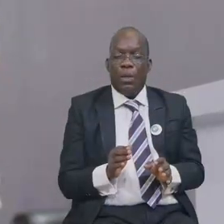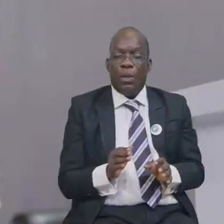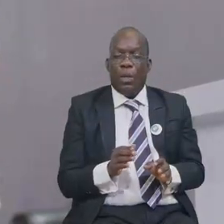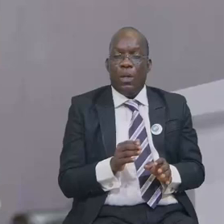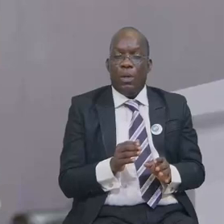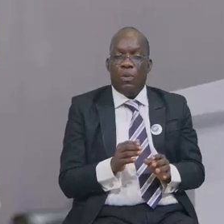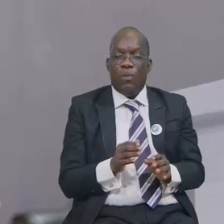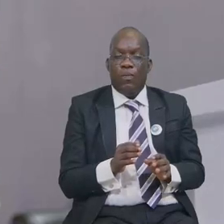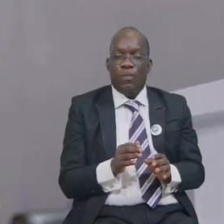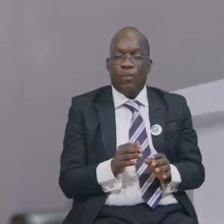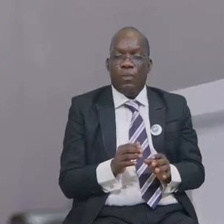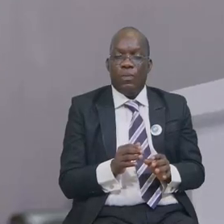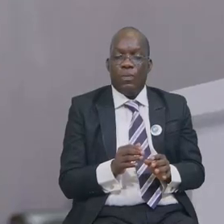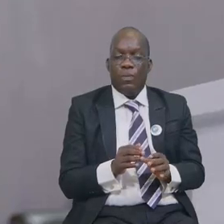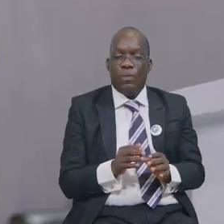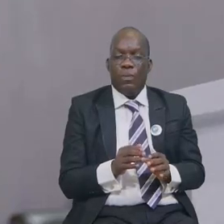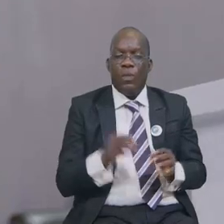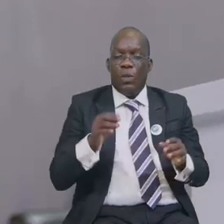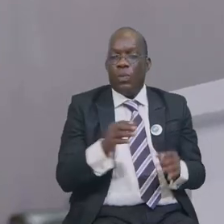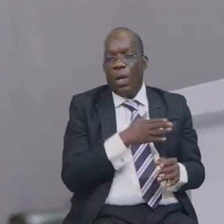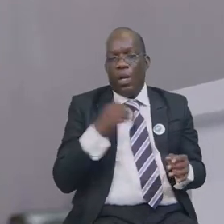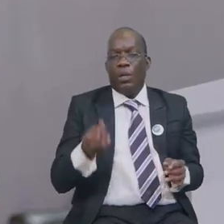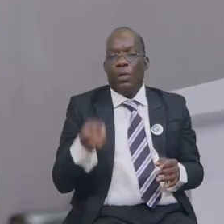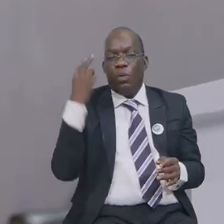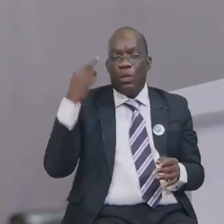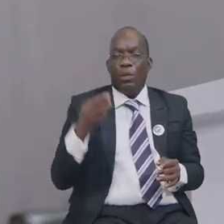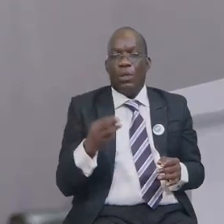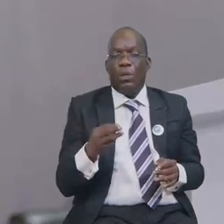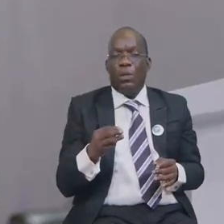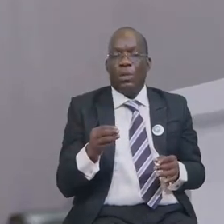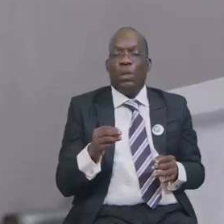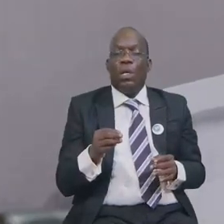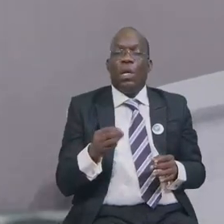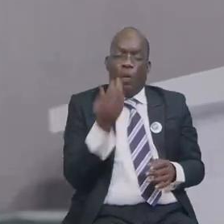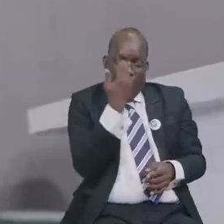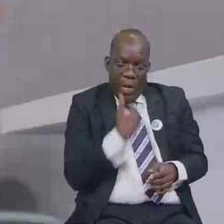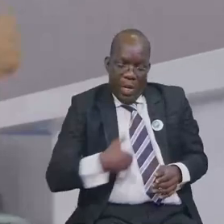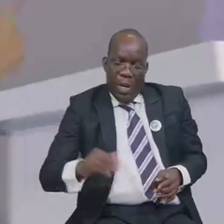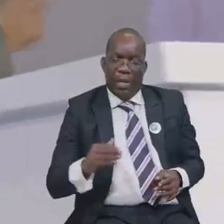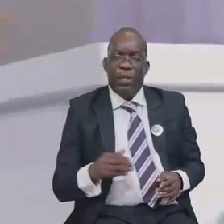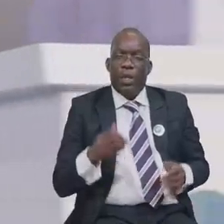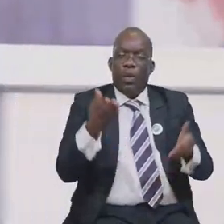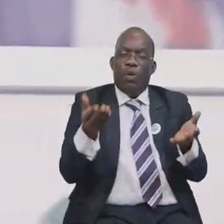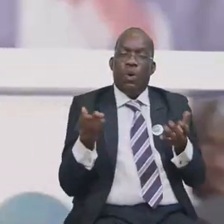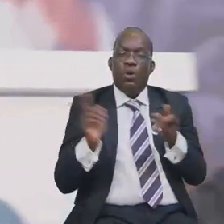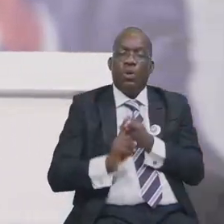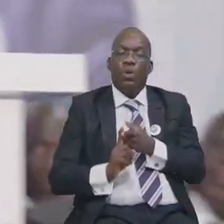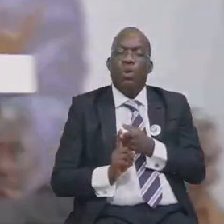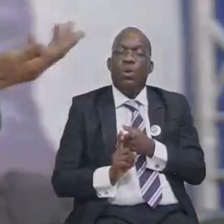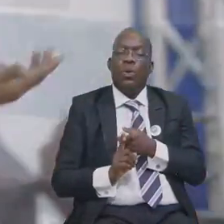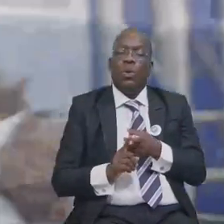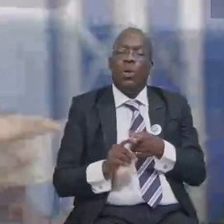par terre. Instantanément, il a été paralysé. On pouvait l'envoyer à Accra